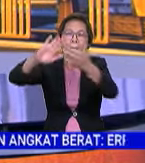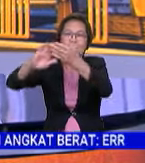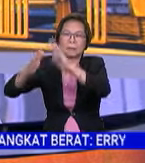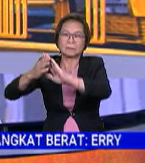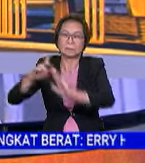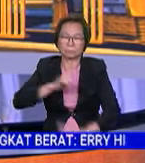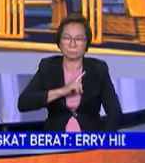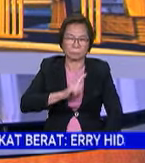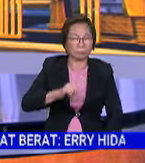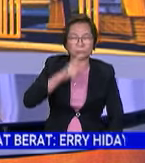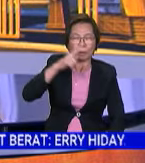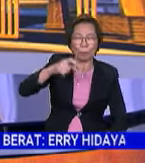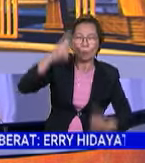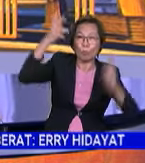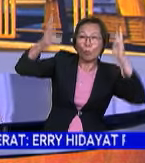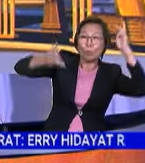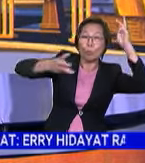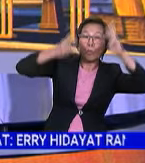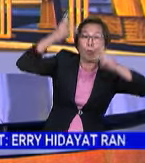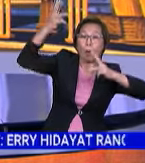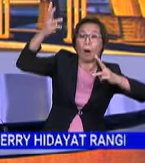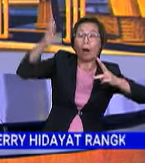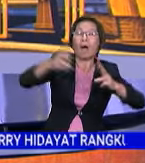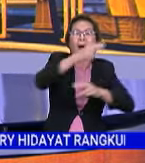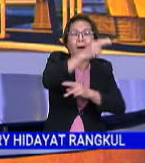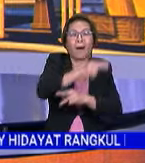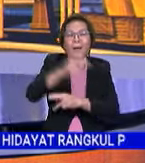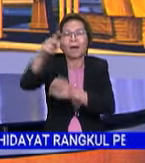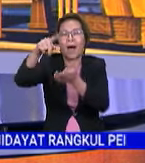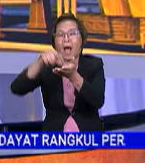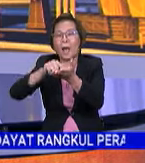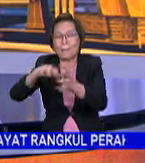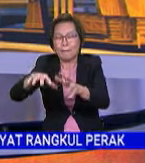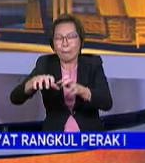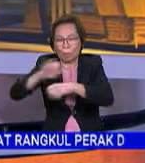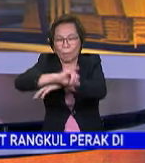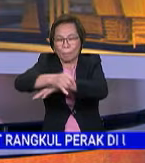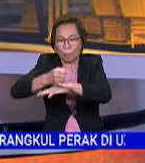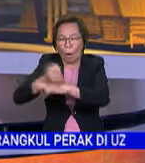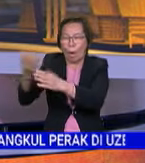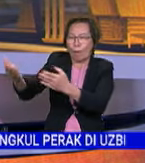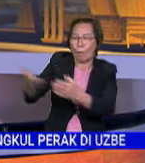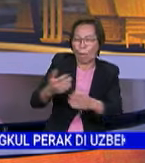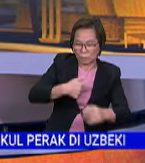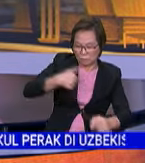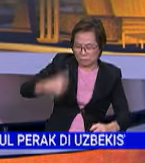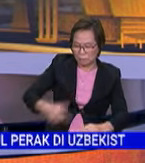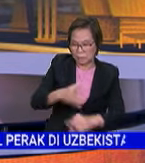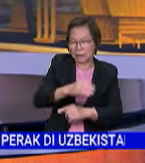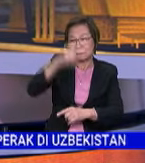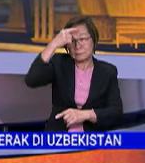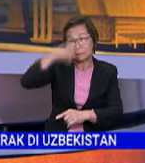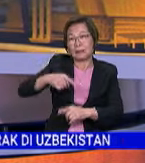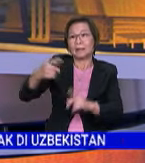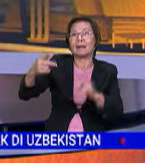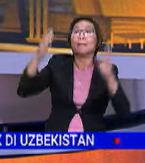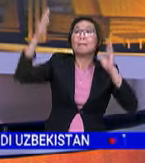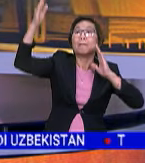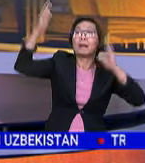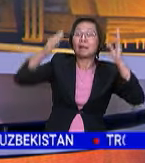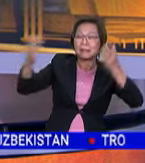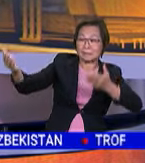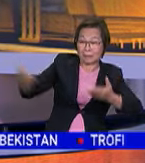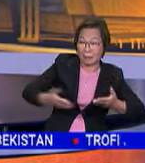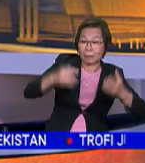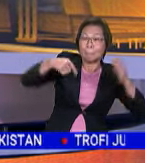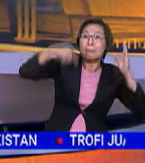Masyarakat Islam tidak perlu bimbang dengan status halal ayam beku import yang dibawa masuk dari China dan Thailand ke negara ini. Ini